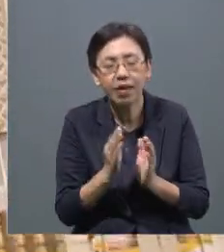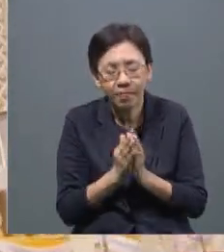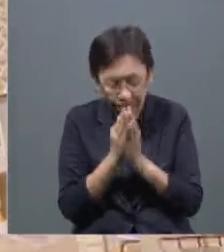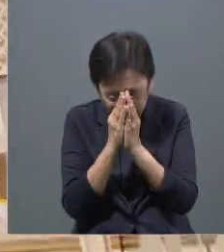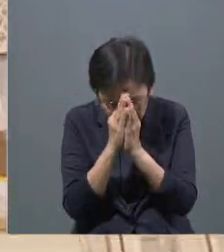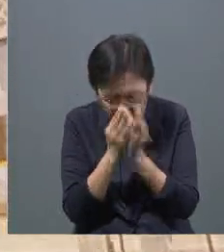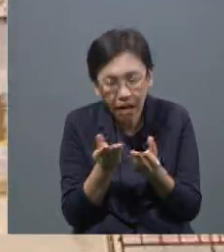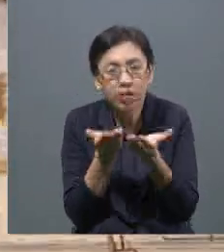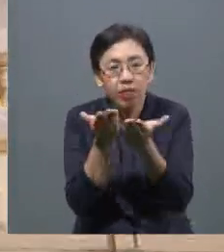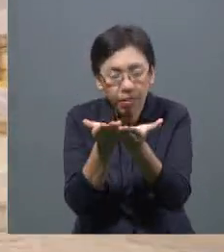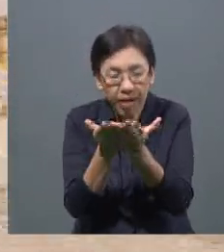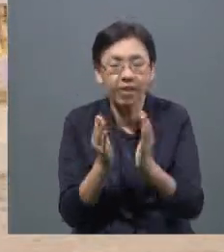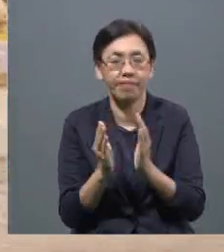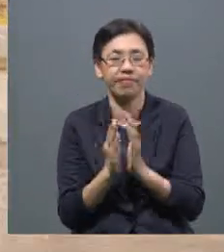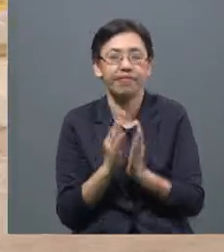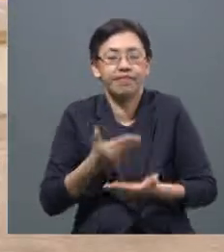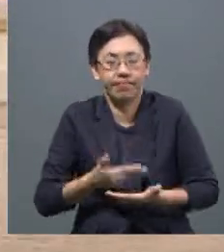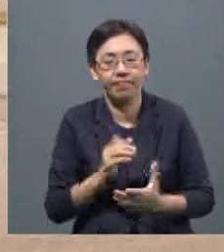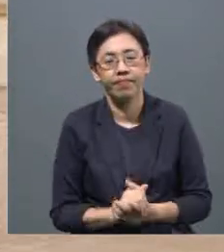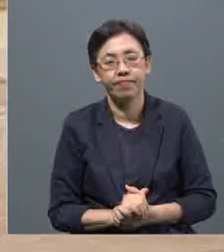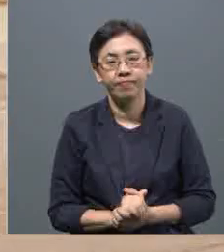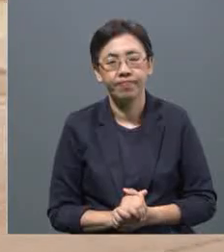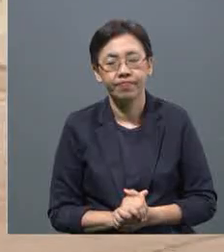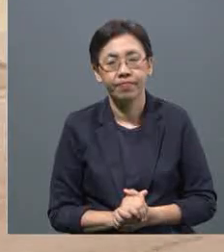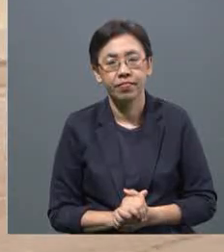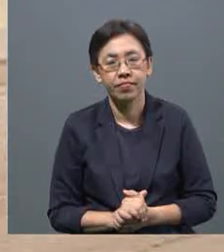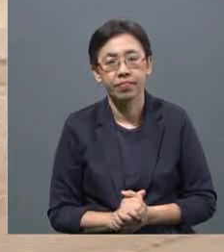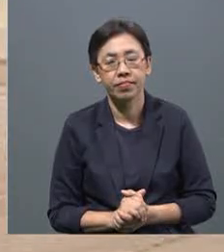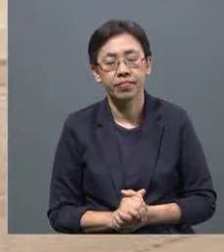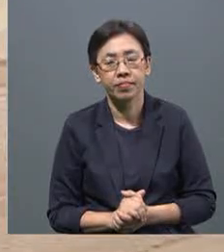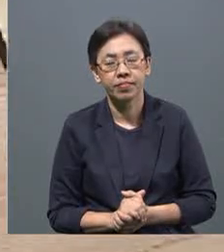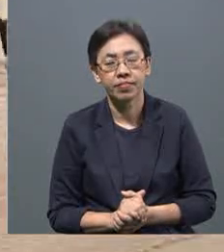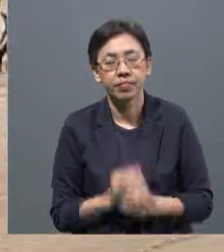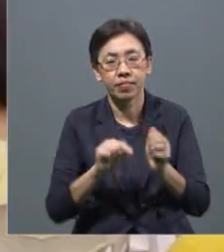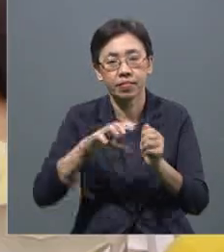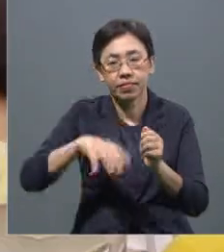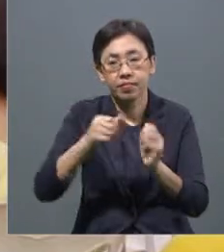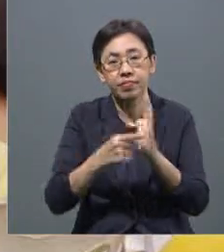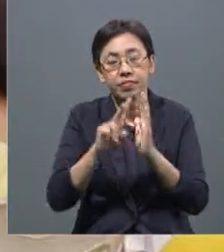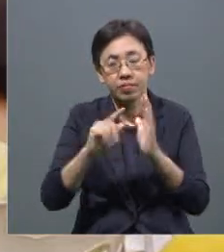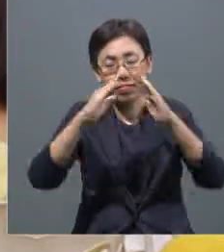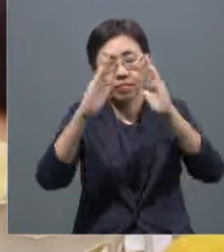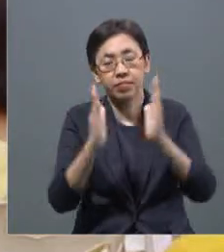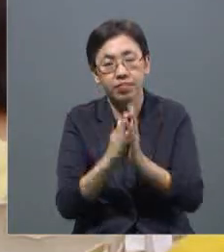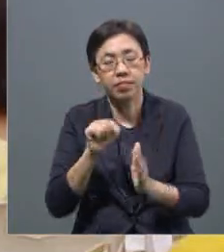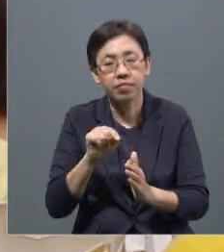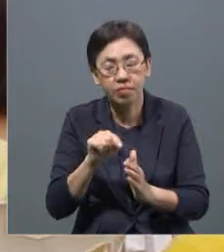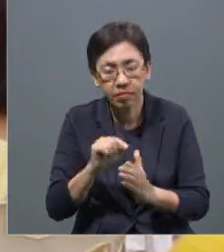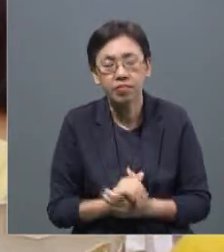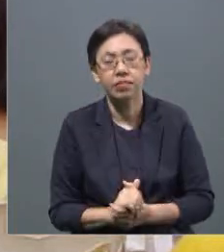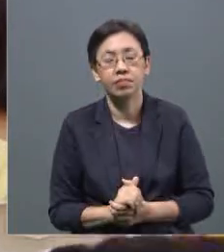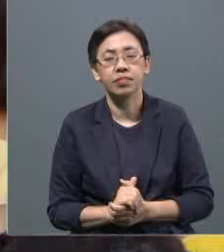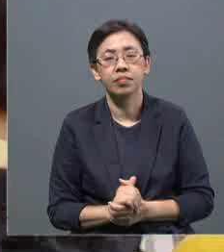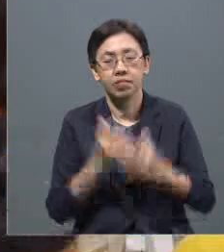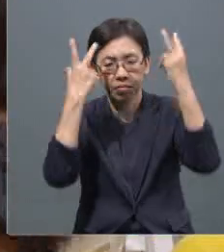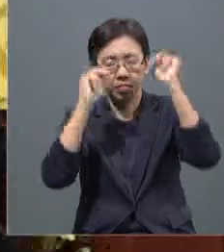ยส่วนที่บริเวณวัดท่าพระอารามหลวงตำบลในเมืองอำเภอเมืองจังหวัดขอนแก่นนายธีรศักดิ์ทีคายุพันธ์